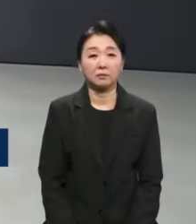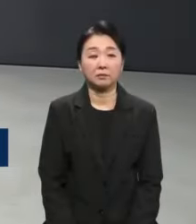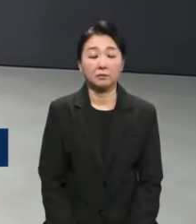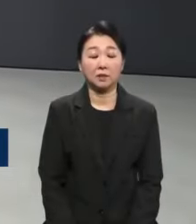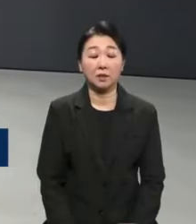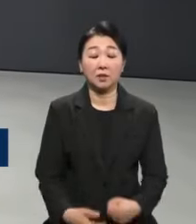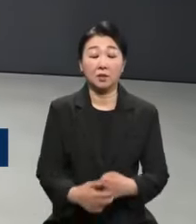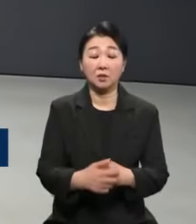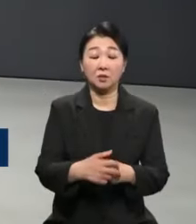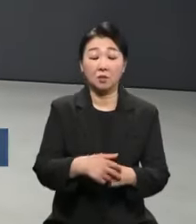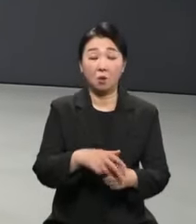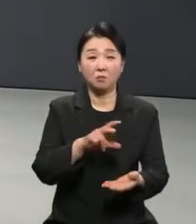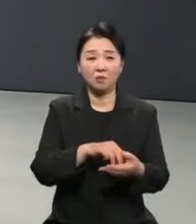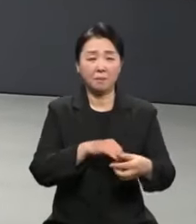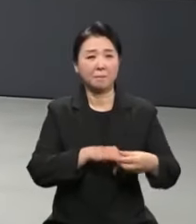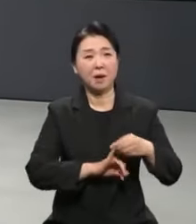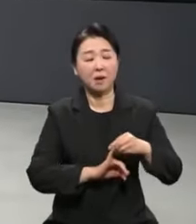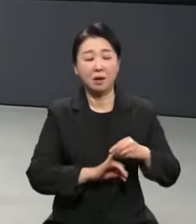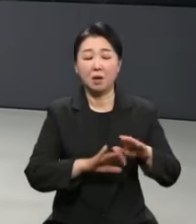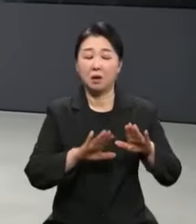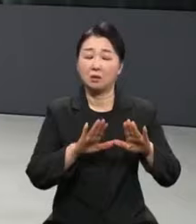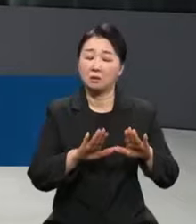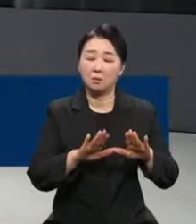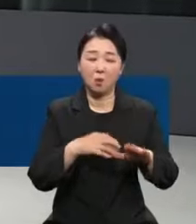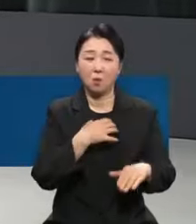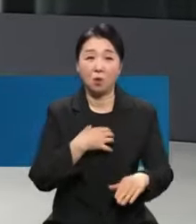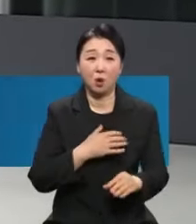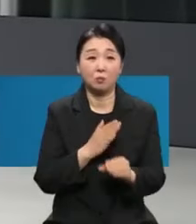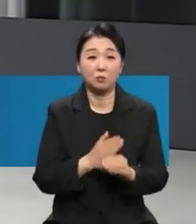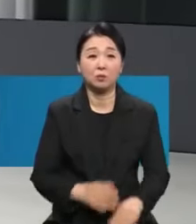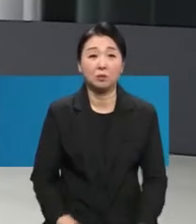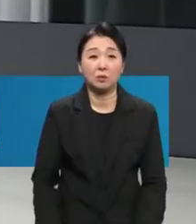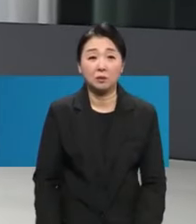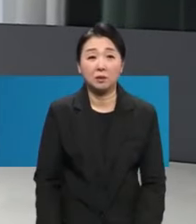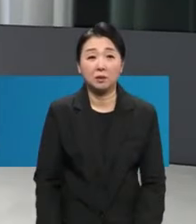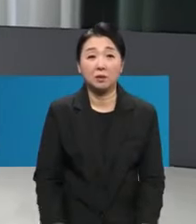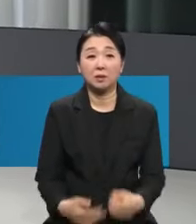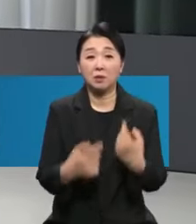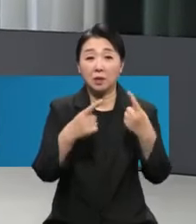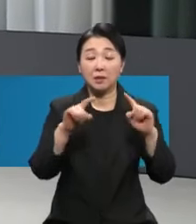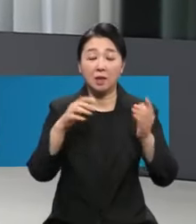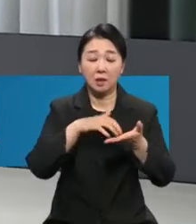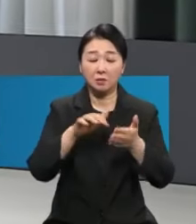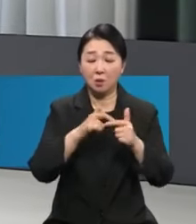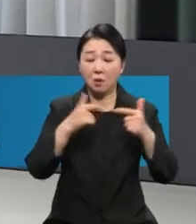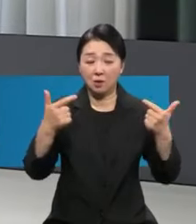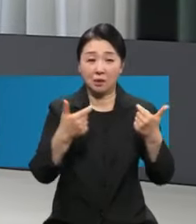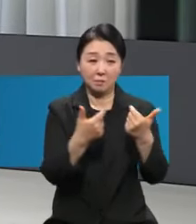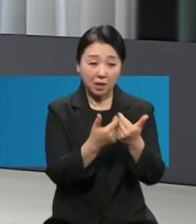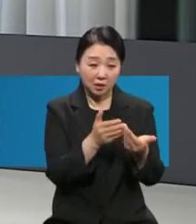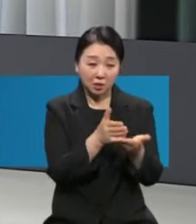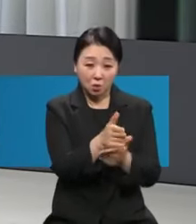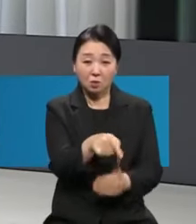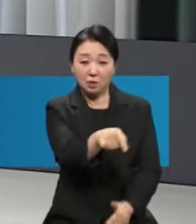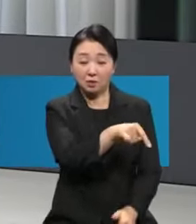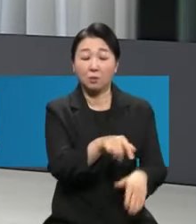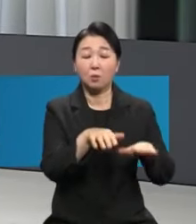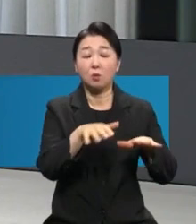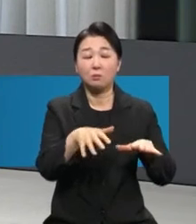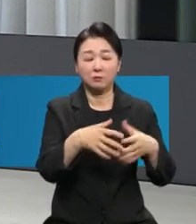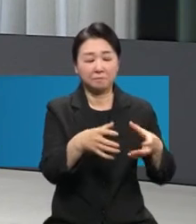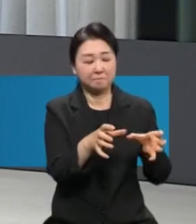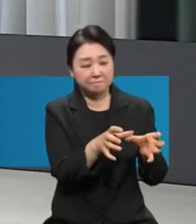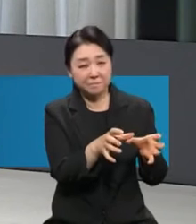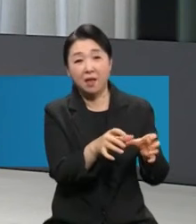의료 대란이 현실이 되고 있습니다. 의과대학 정원 확대에 반대하는 전공의들이 오늘부터 본격적으로 집단 행동에